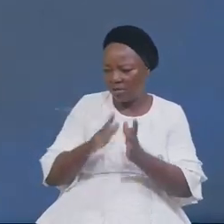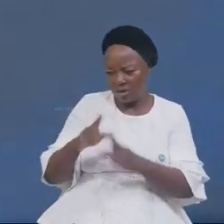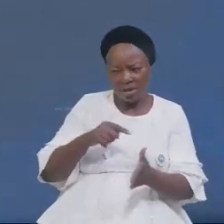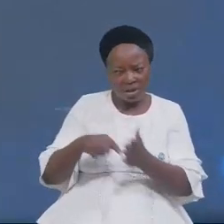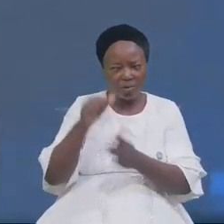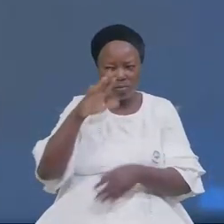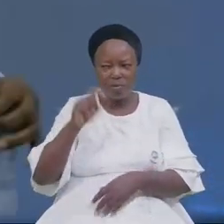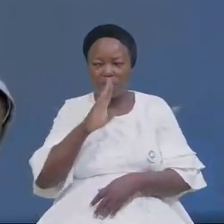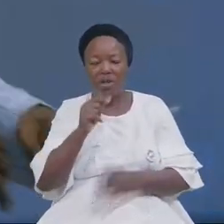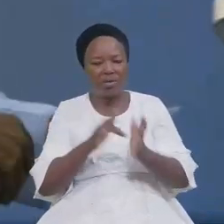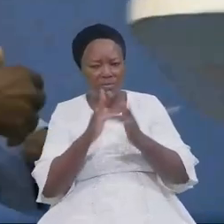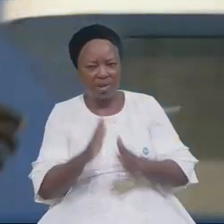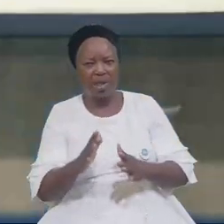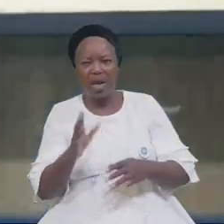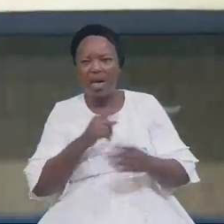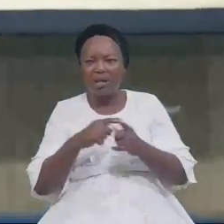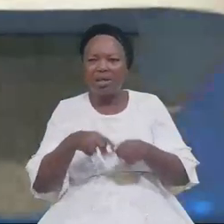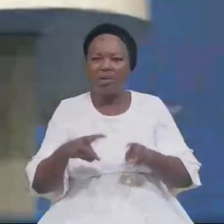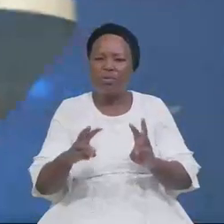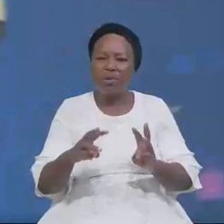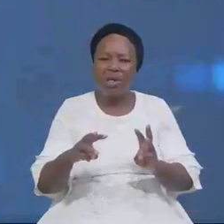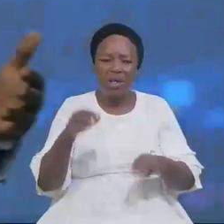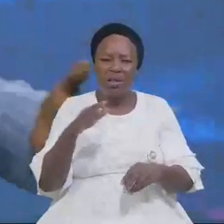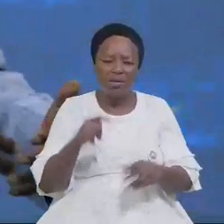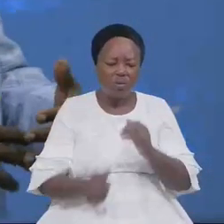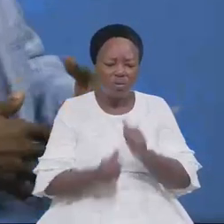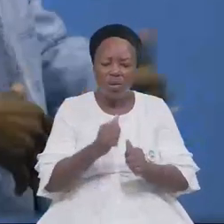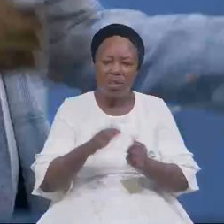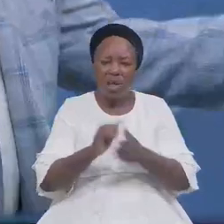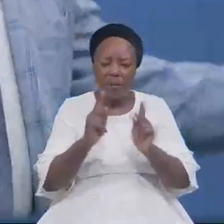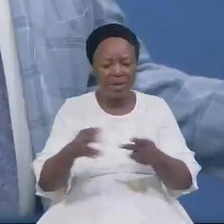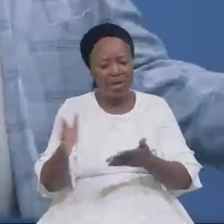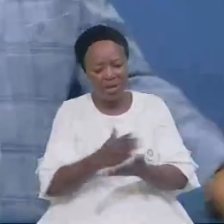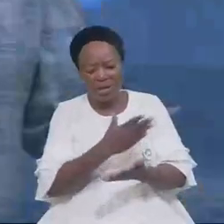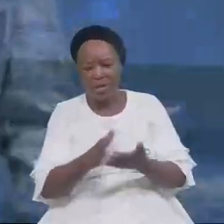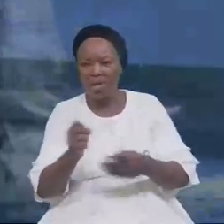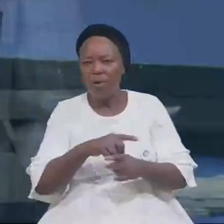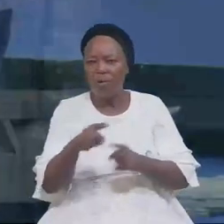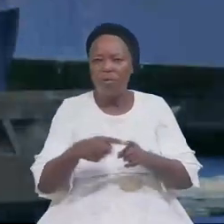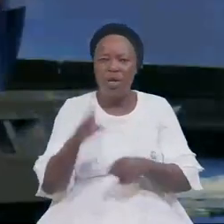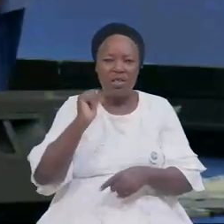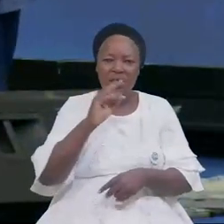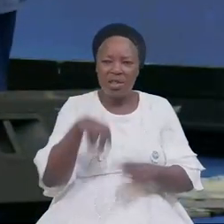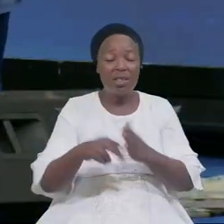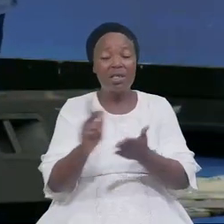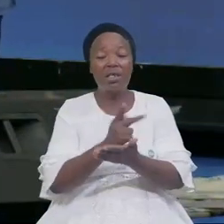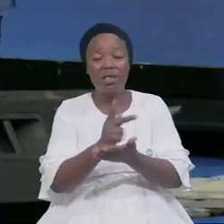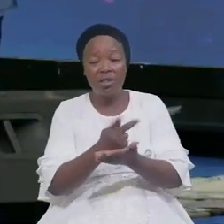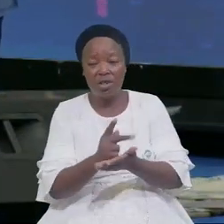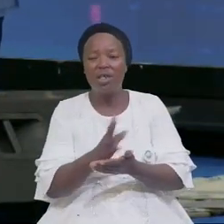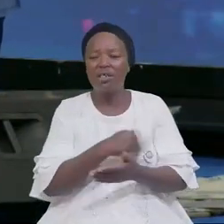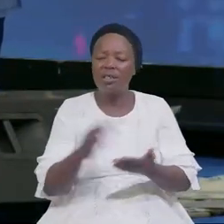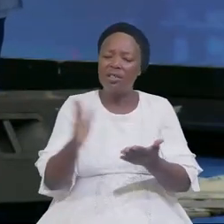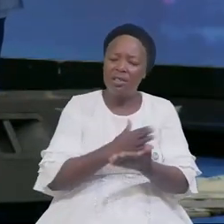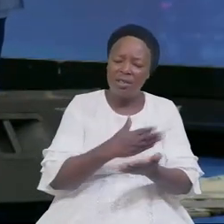un chrétien. La femme-là doit être une chrétienne. La façon dont elle chante, quand elle est à la cuisine, elle chante